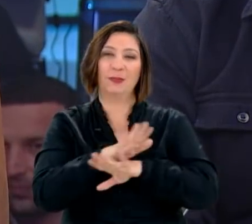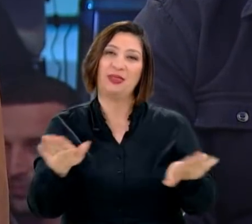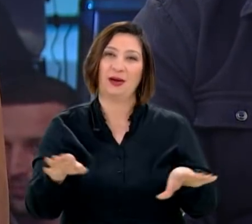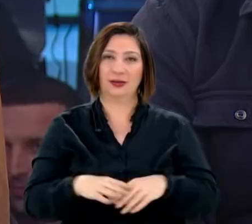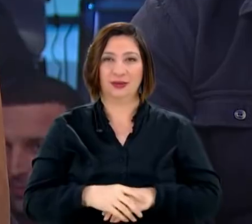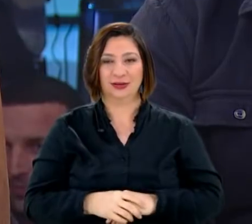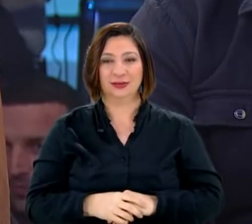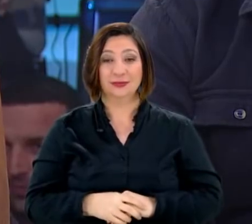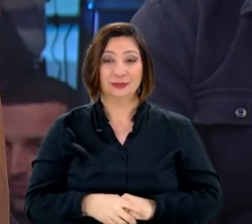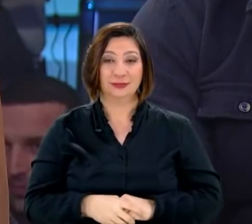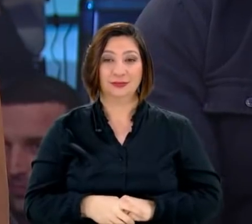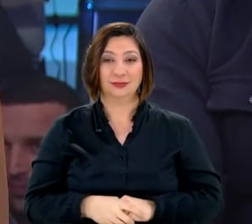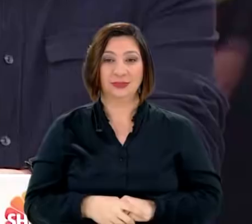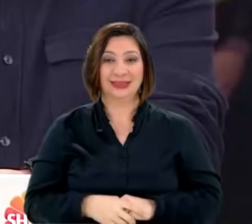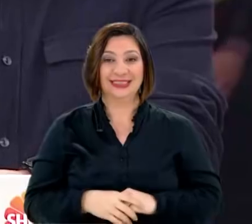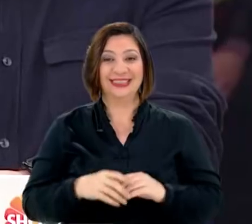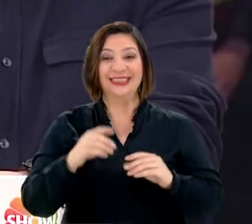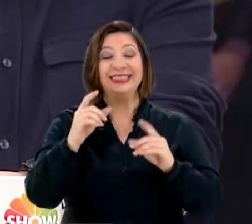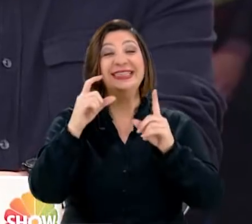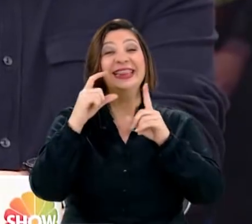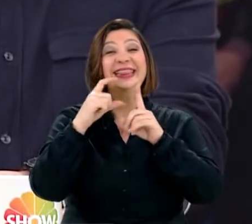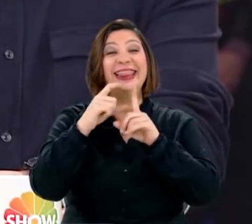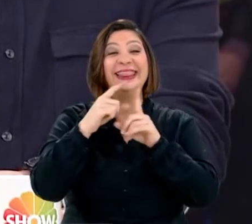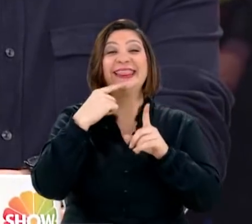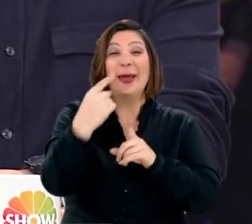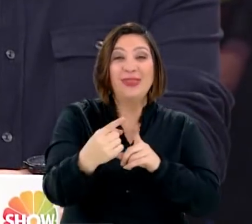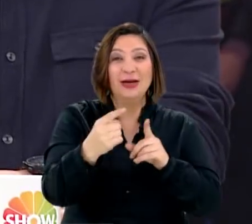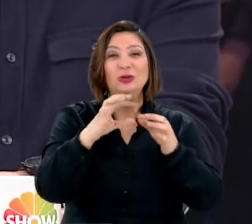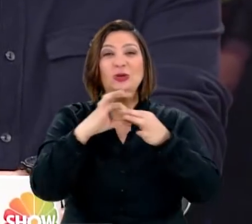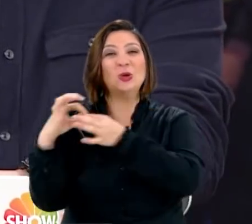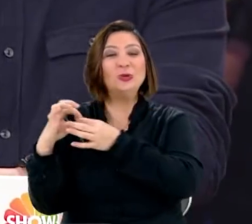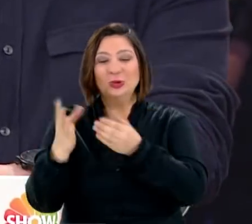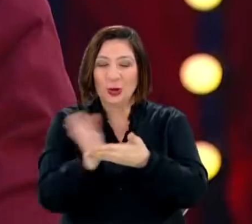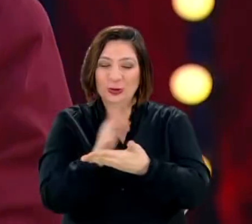biter. Deyimler sözlüğü bulmuş sanki bir tane.